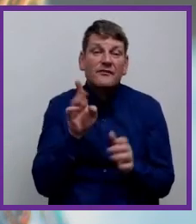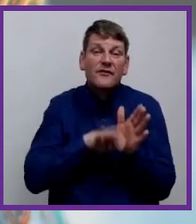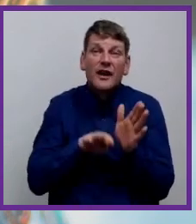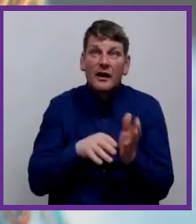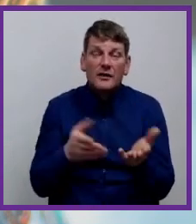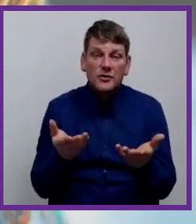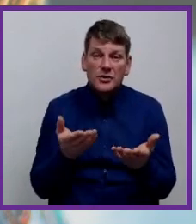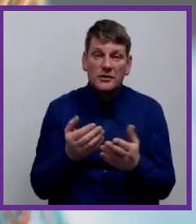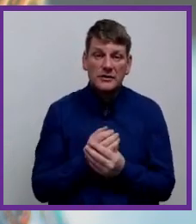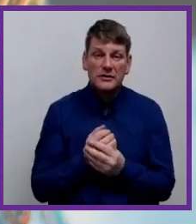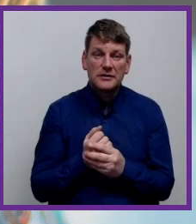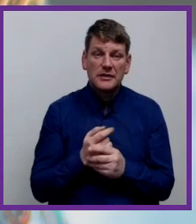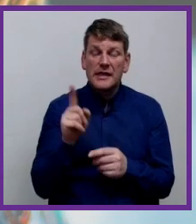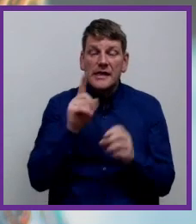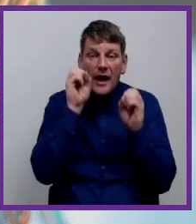nu,